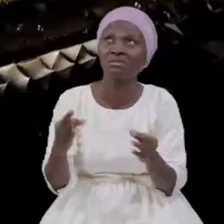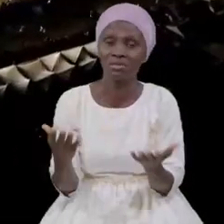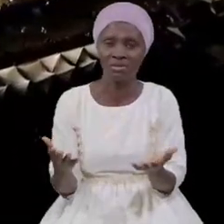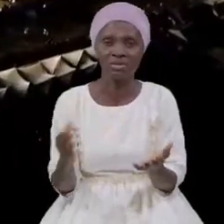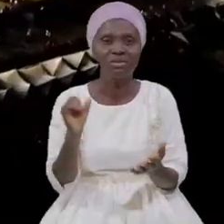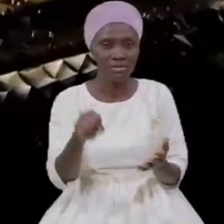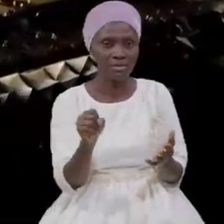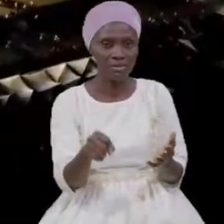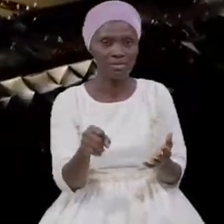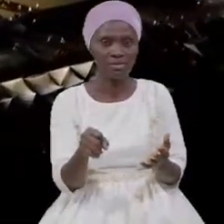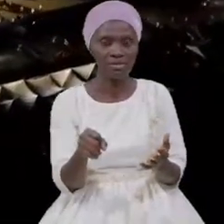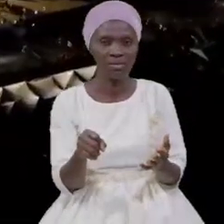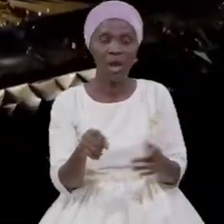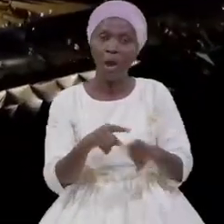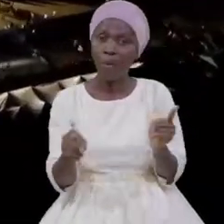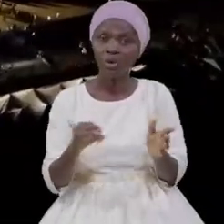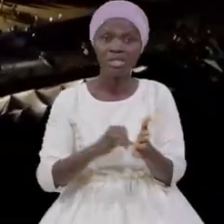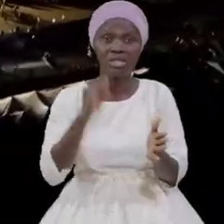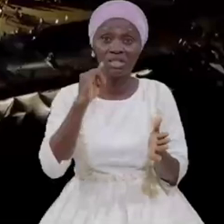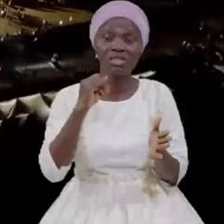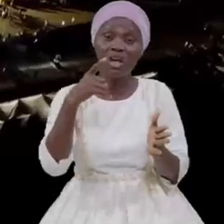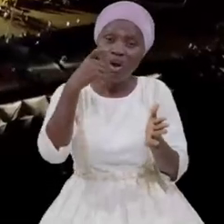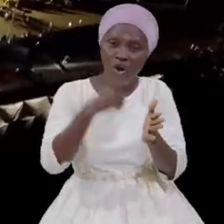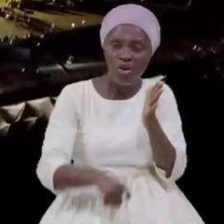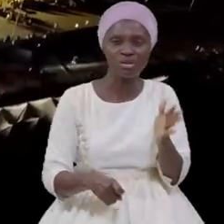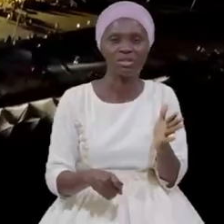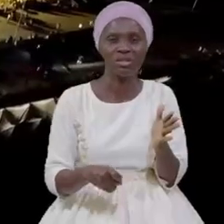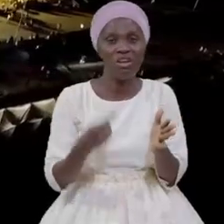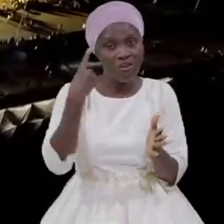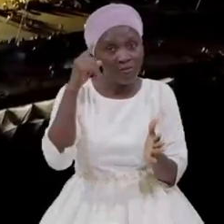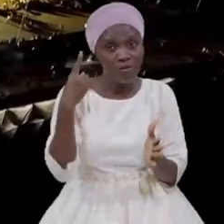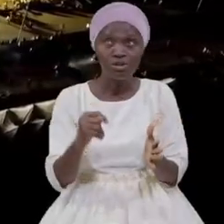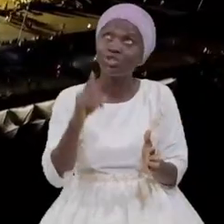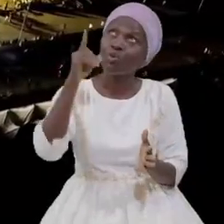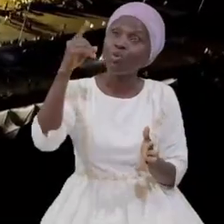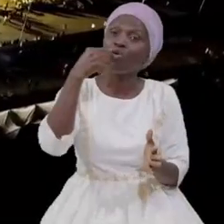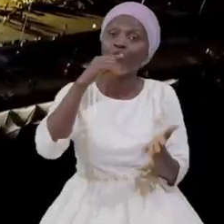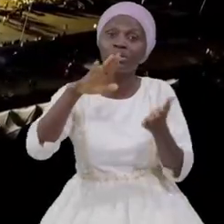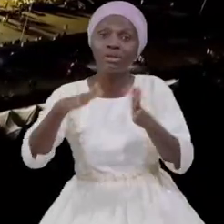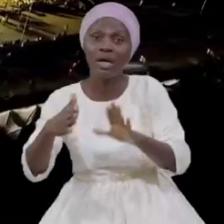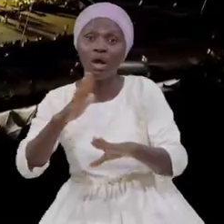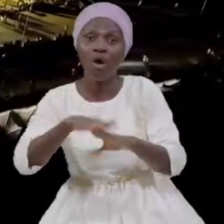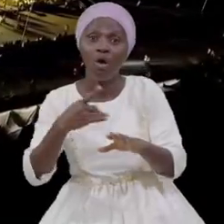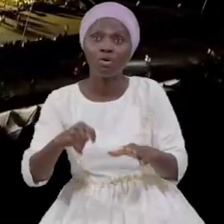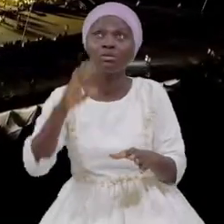oui. Mais c'est coûteux pour celui qui est mort sur la croix.